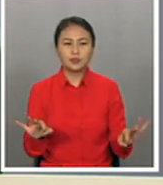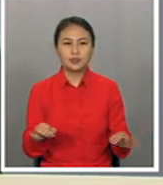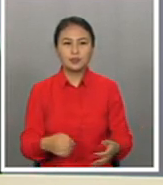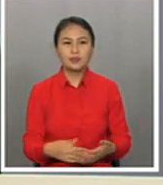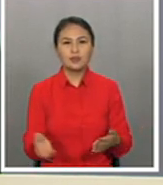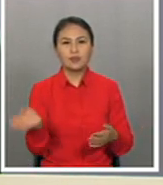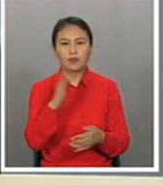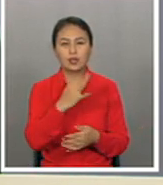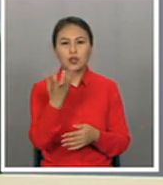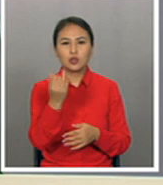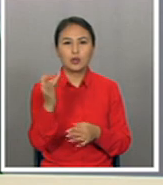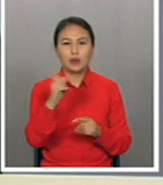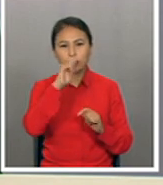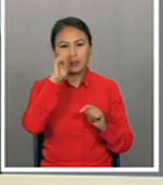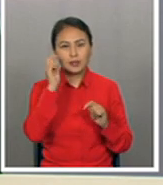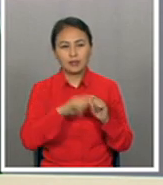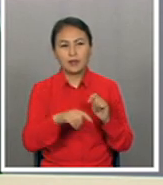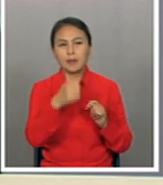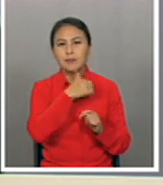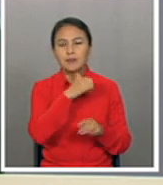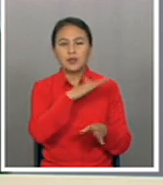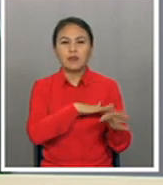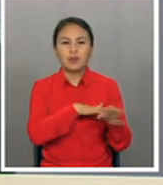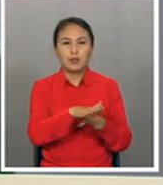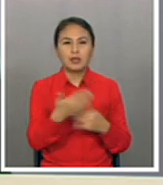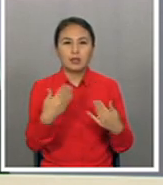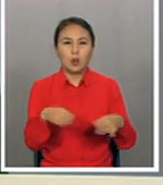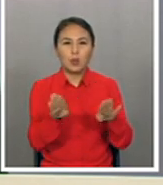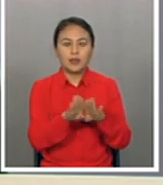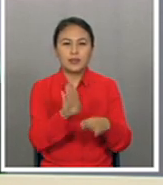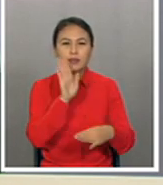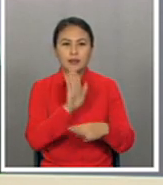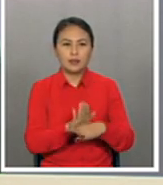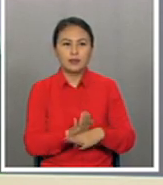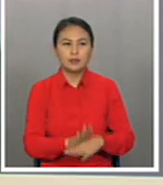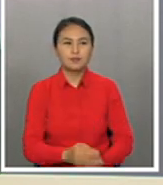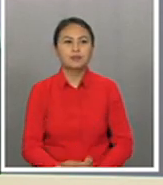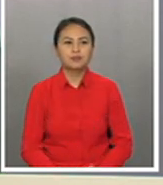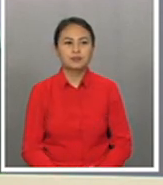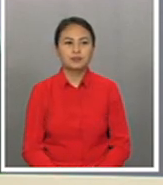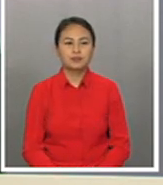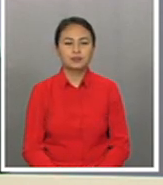Давайте еще раз попробуем выполнить подобное задание.